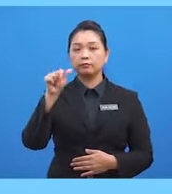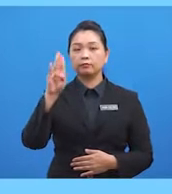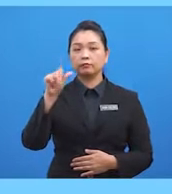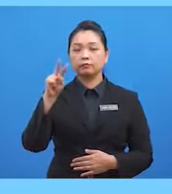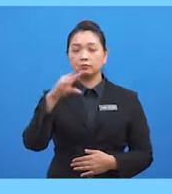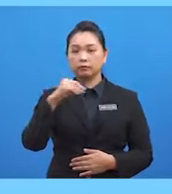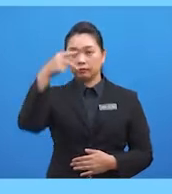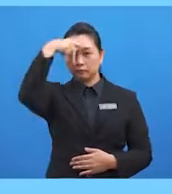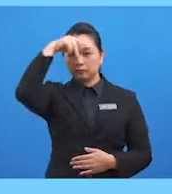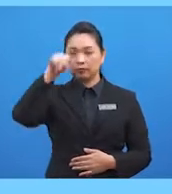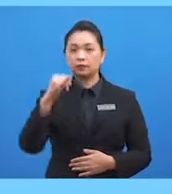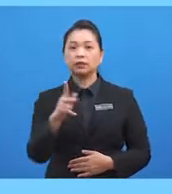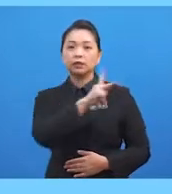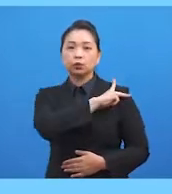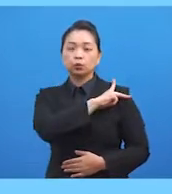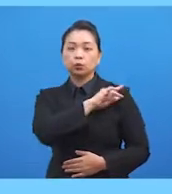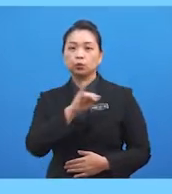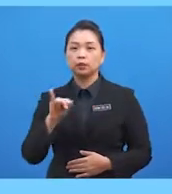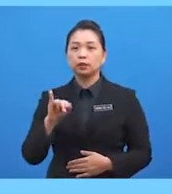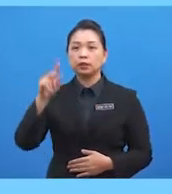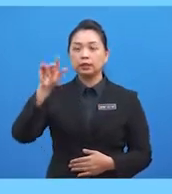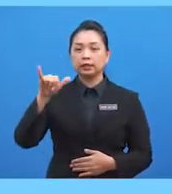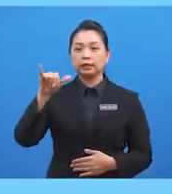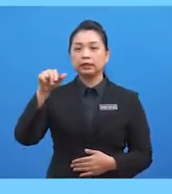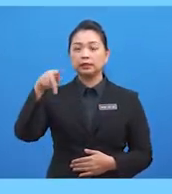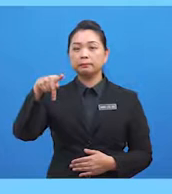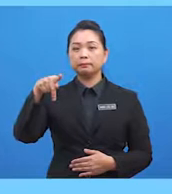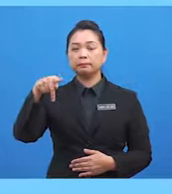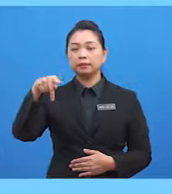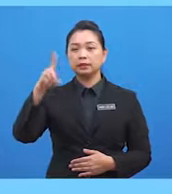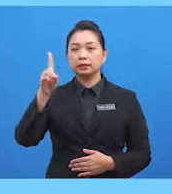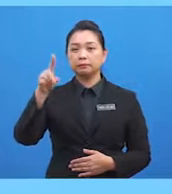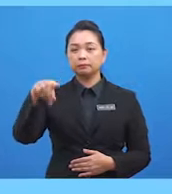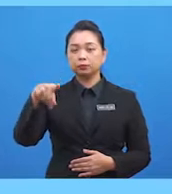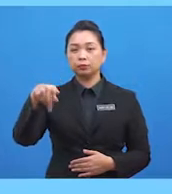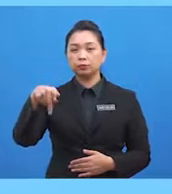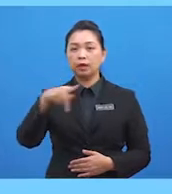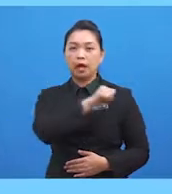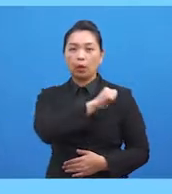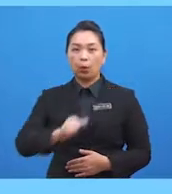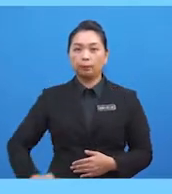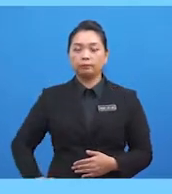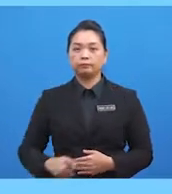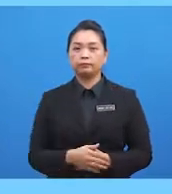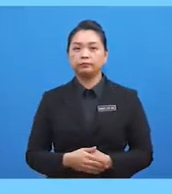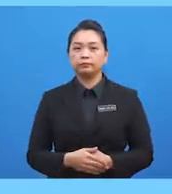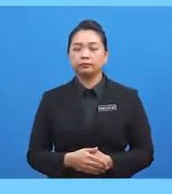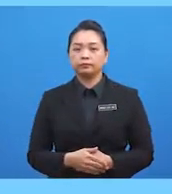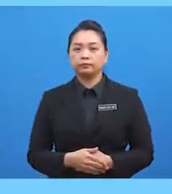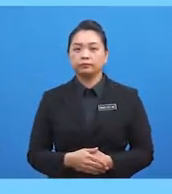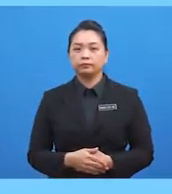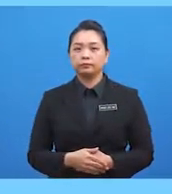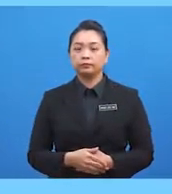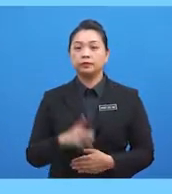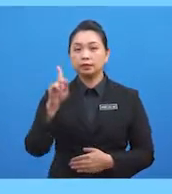dan Putrajaya pula diketuai oleh Yang di-Pertuan Agong. Namun, wilayah-wilayah Persekutuan tidak